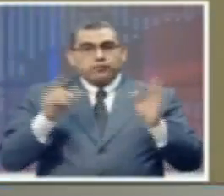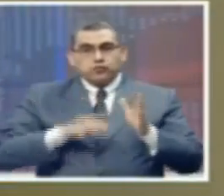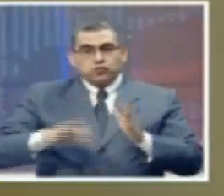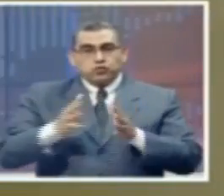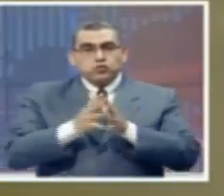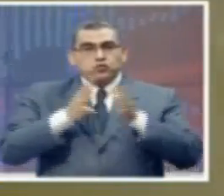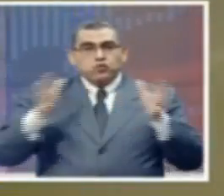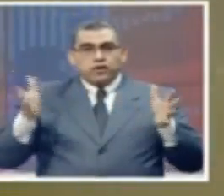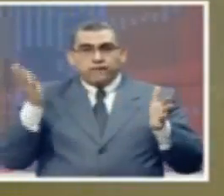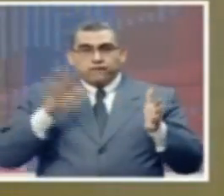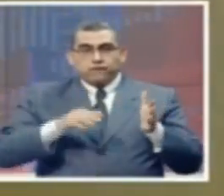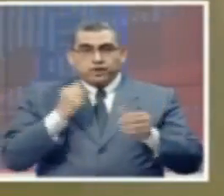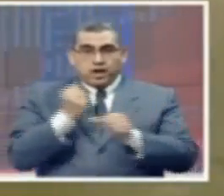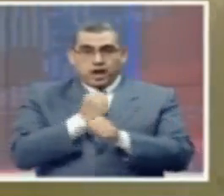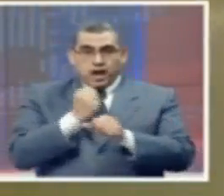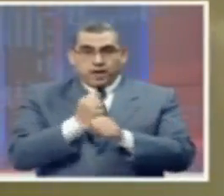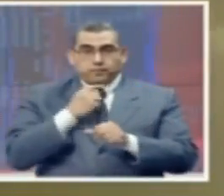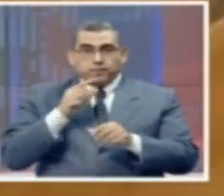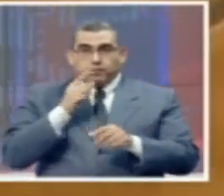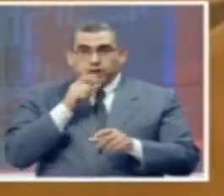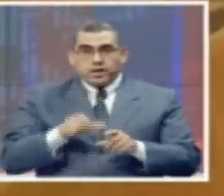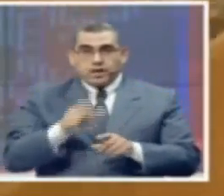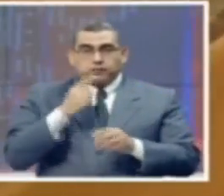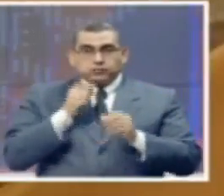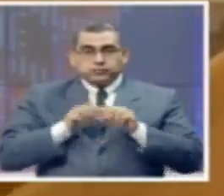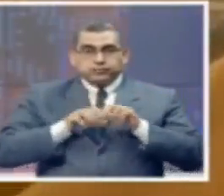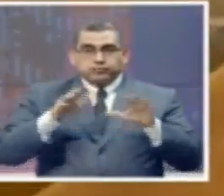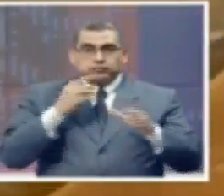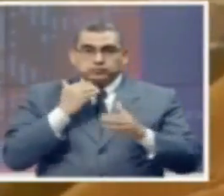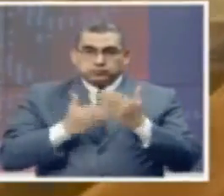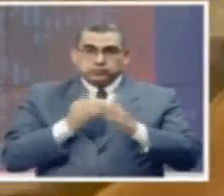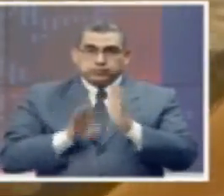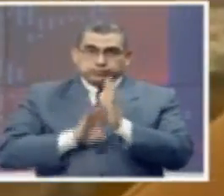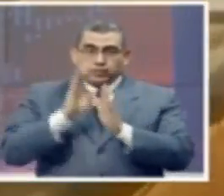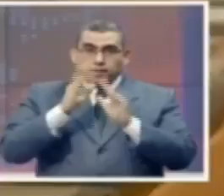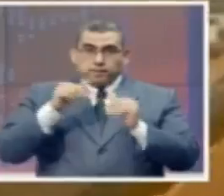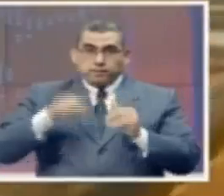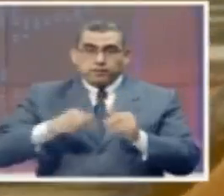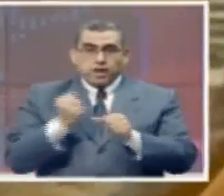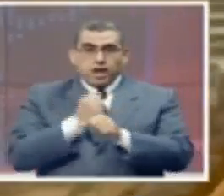المساحة، خزان عمالة مصر الناجزة، قطار تنمية مصر